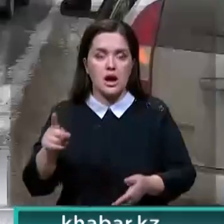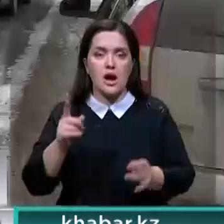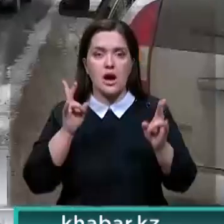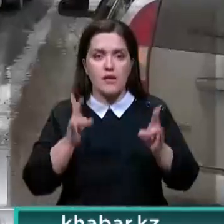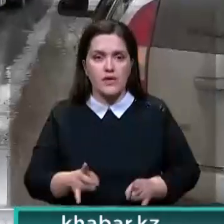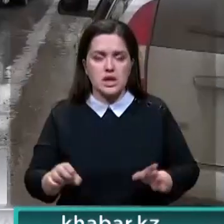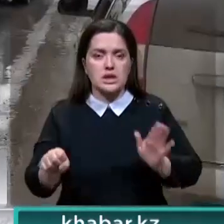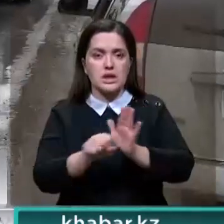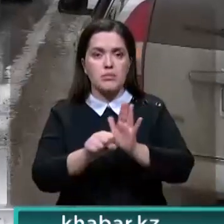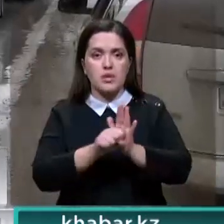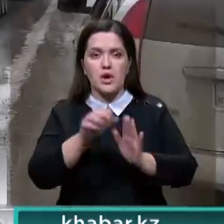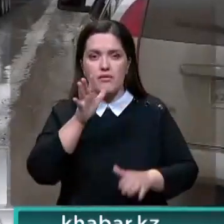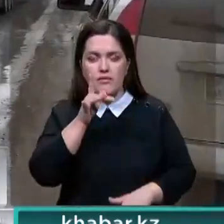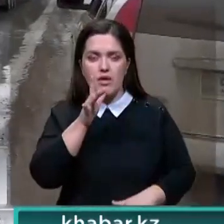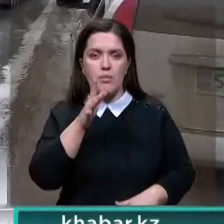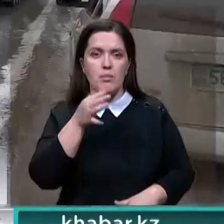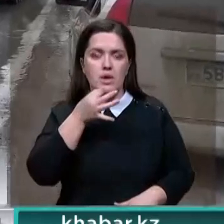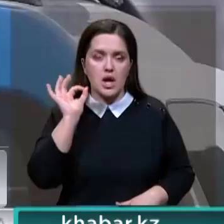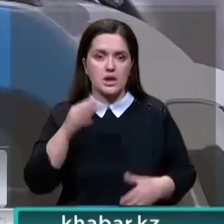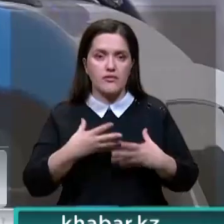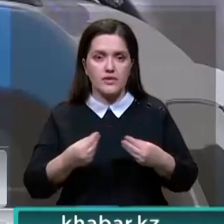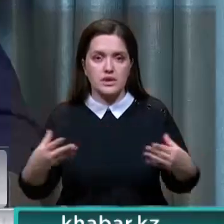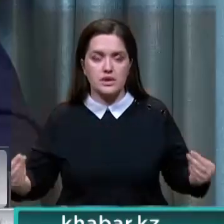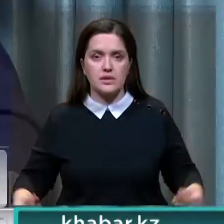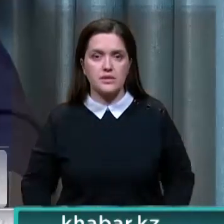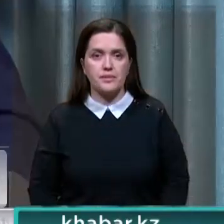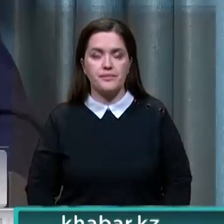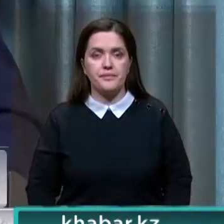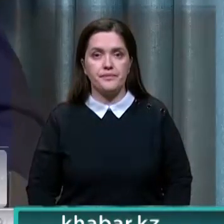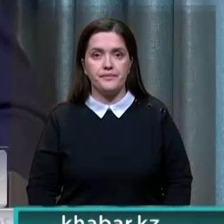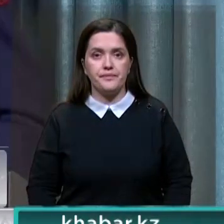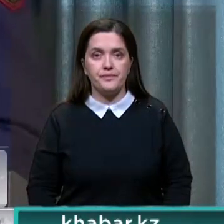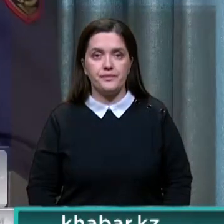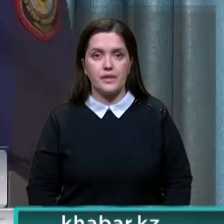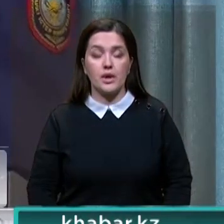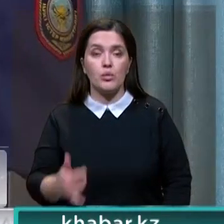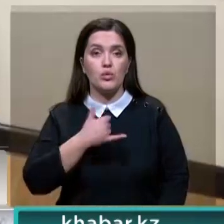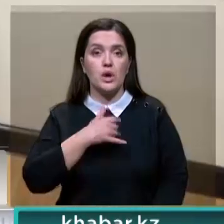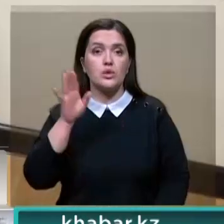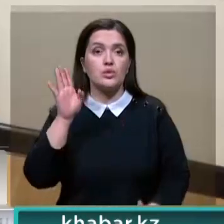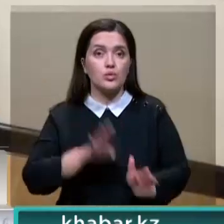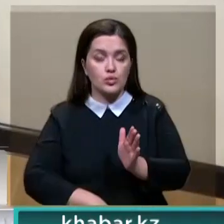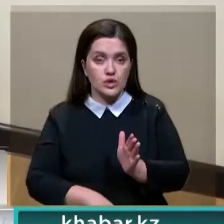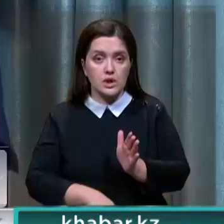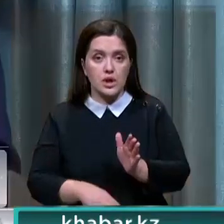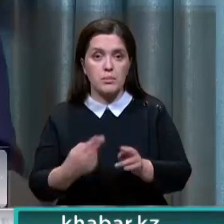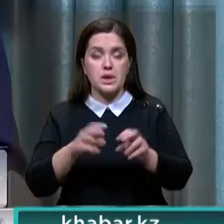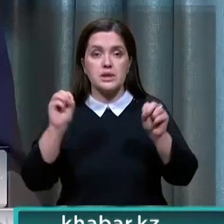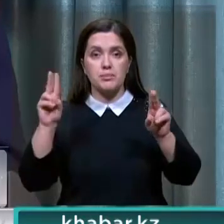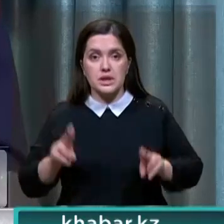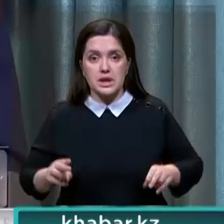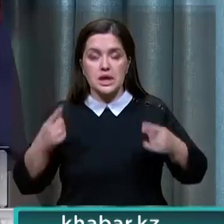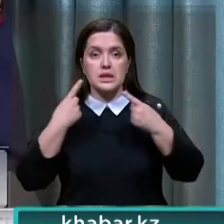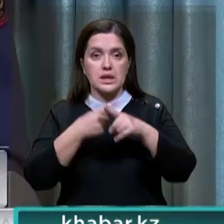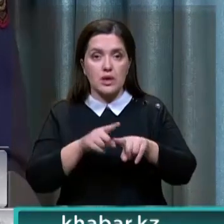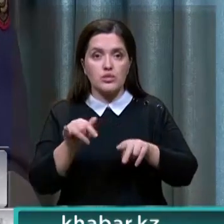происходит в зимнее время и в период ранней весны, информируют полицейские. У нас ухудшились оснащение дорожных предприятий специальной техники. То